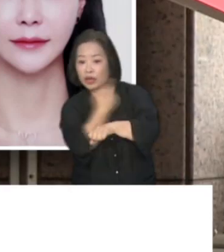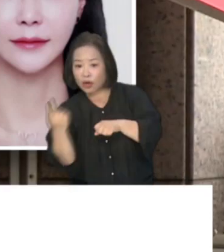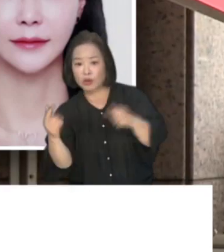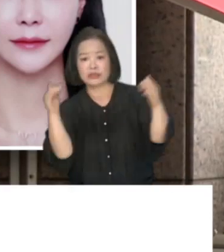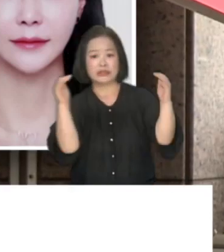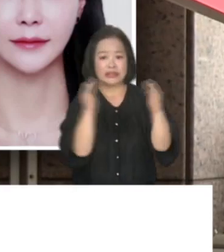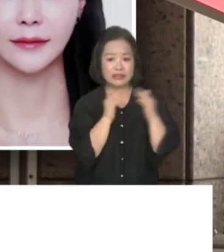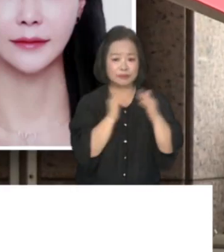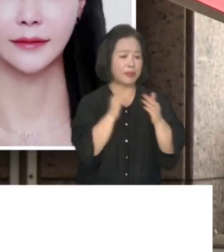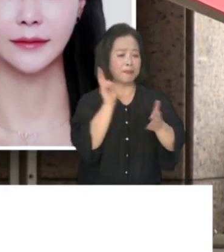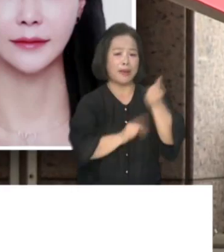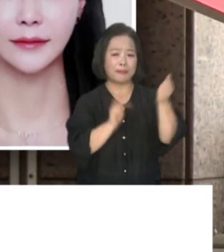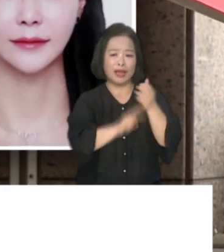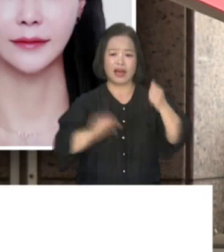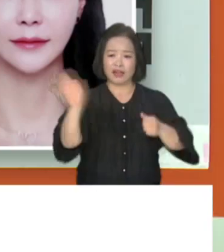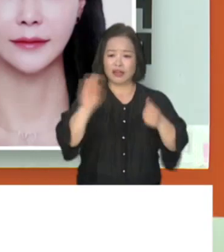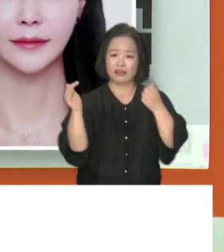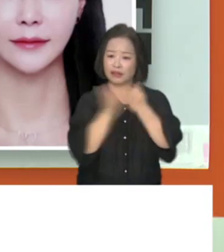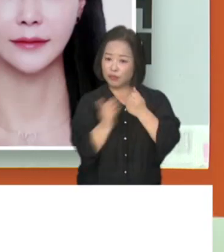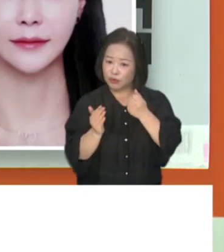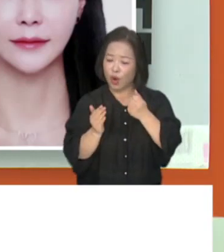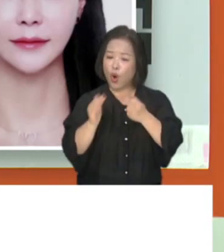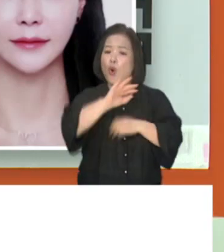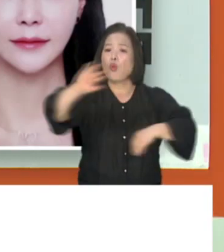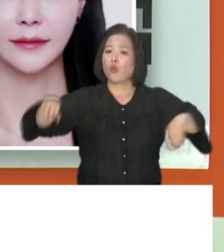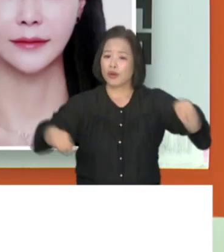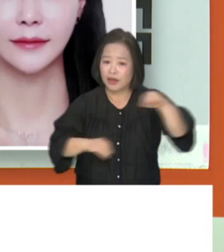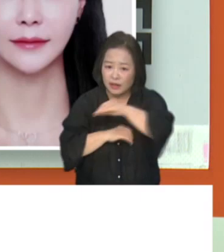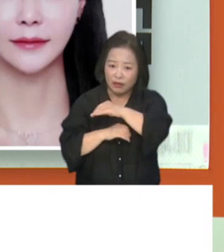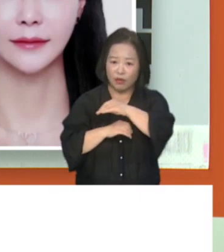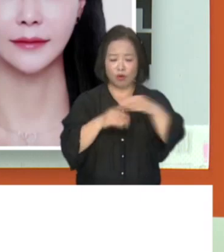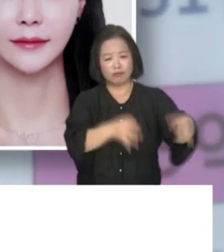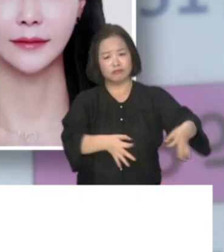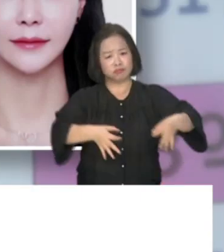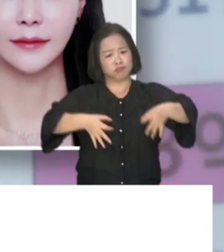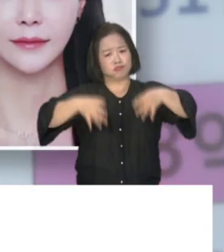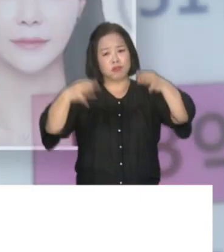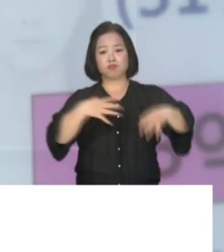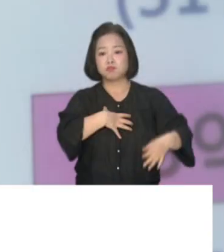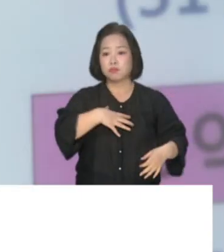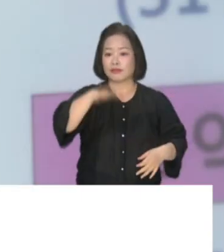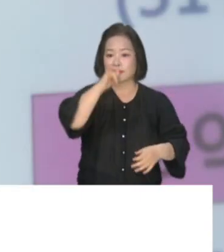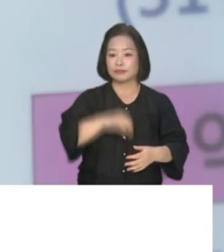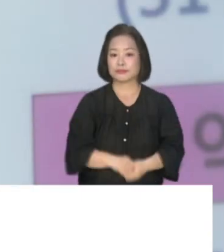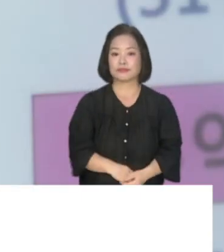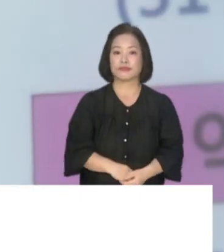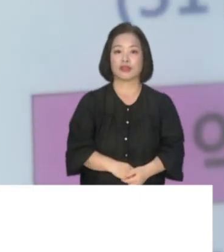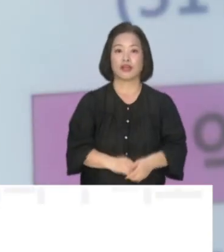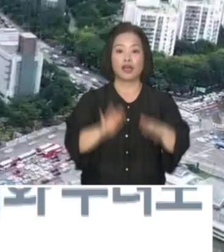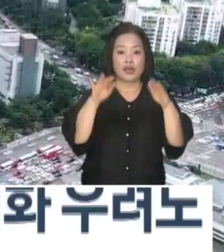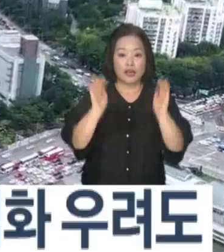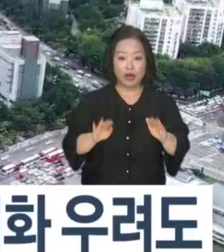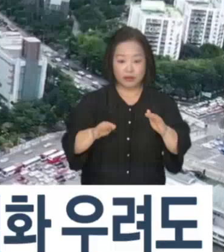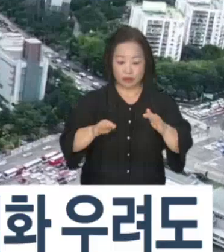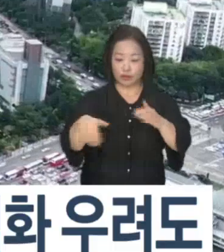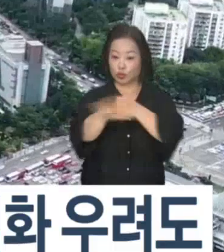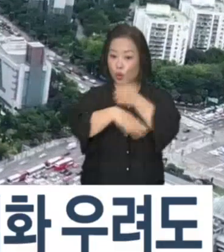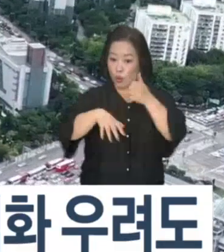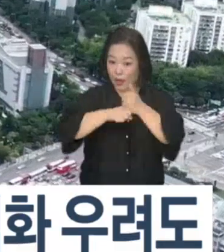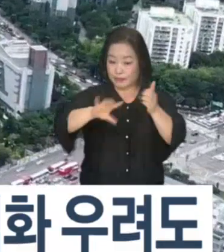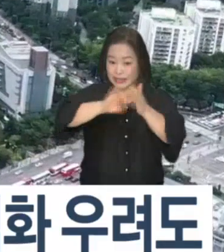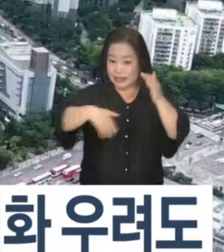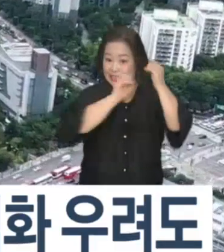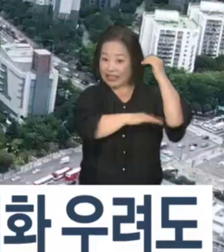않기 때문에 가격 상승이 이어지면서 양극화 현상이 좀 더 뚜렷해질 수도 있습니다. 현재 종부세 과세